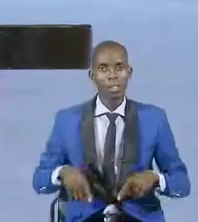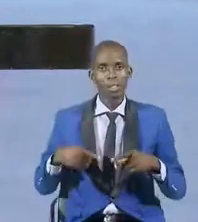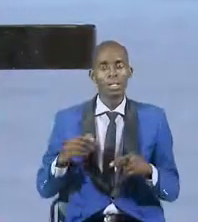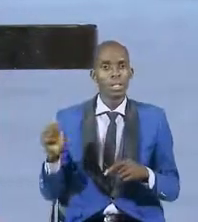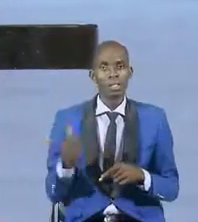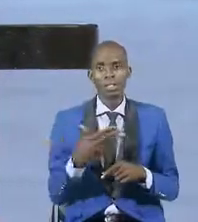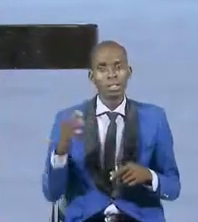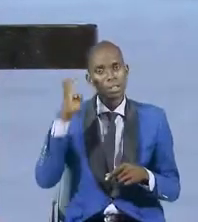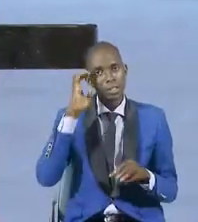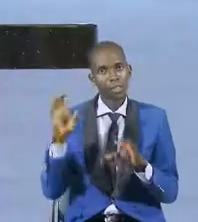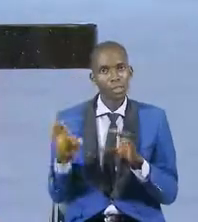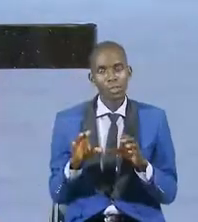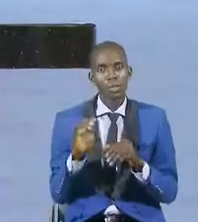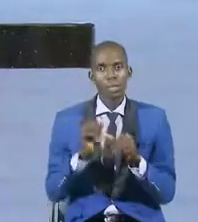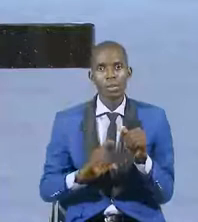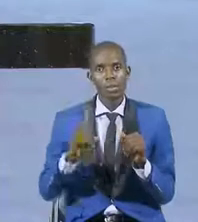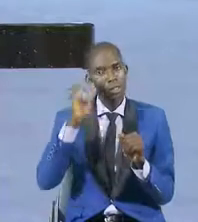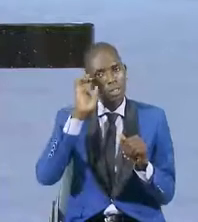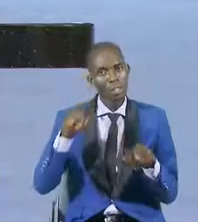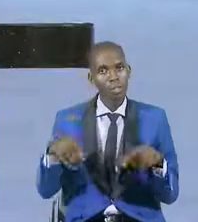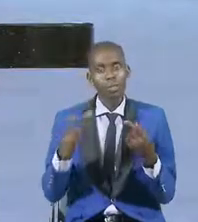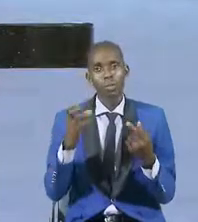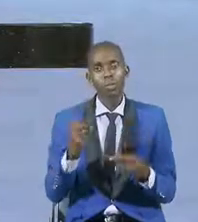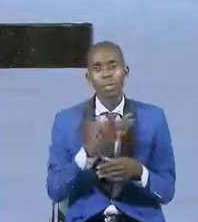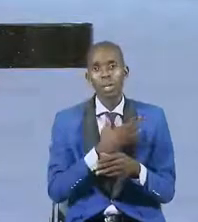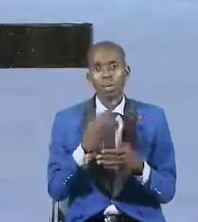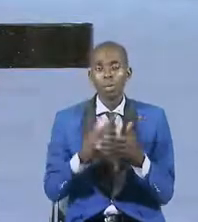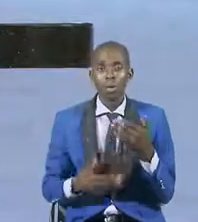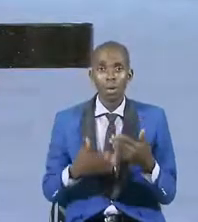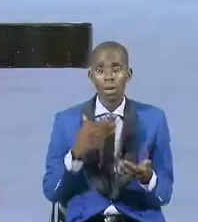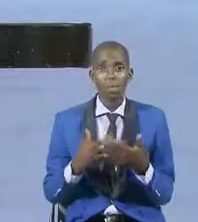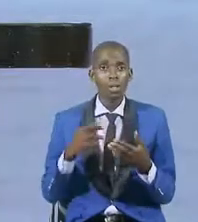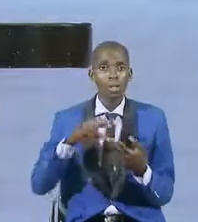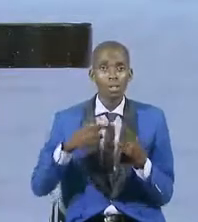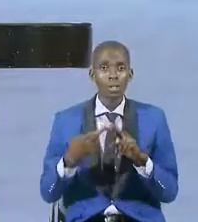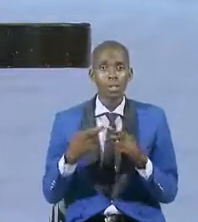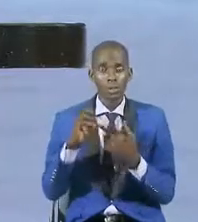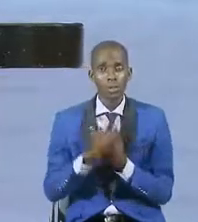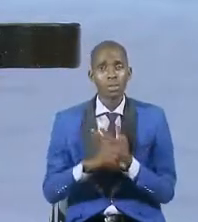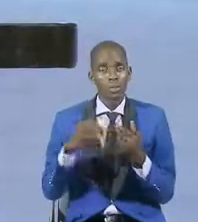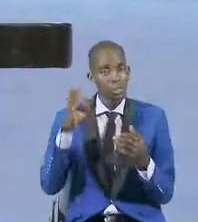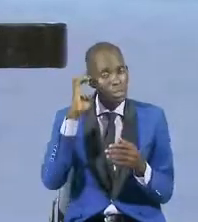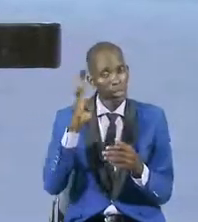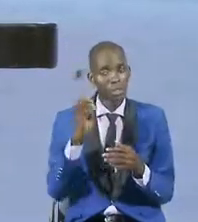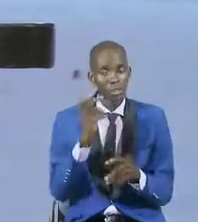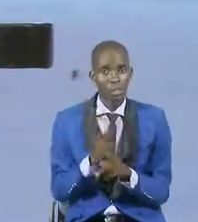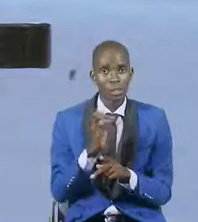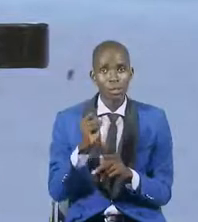Tout ce qu'il fait, partout où il va, et quelles que soient la relation qu'ils